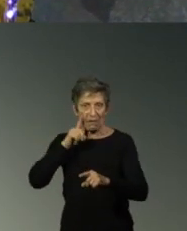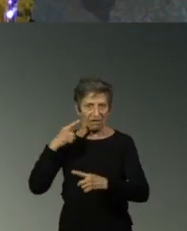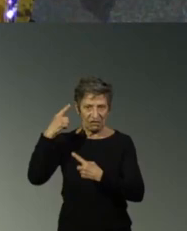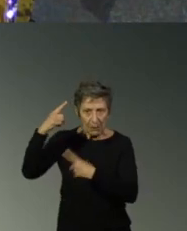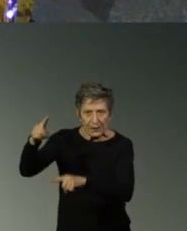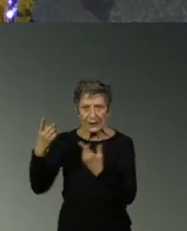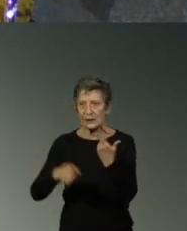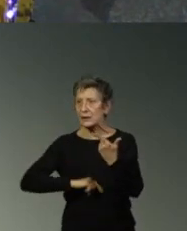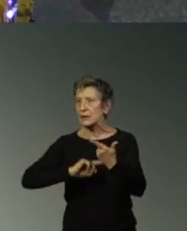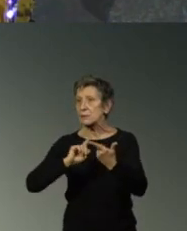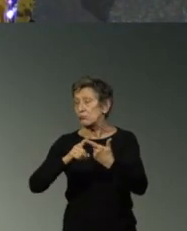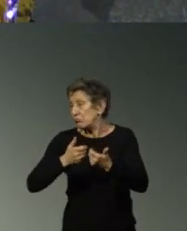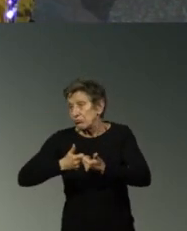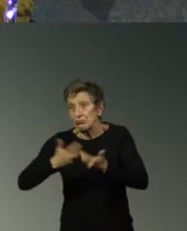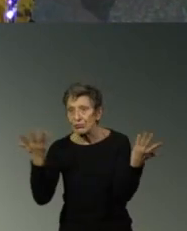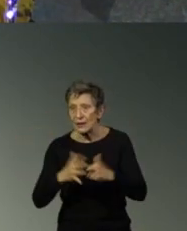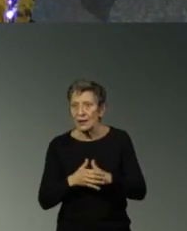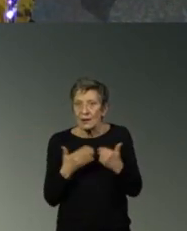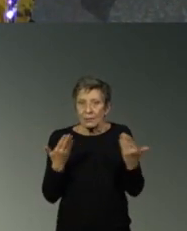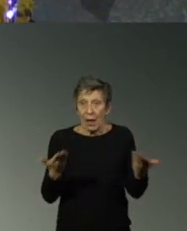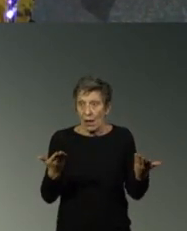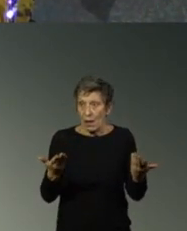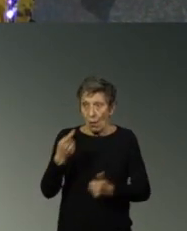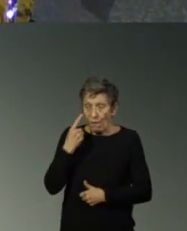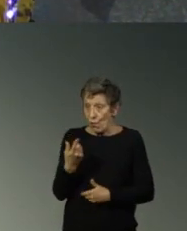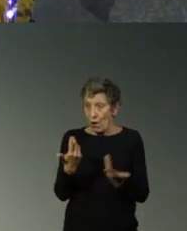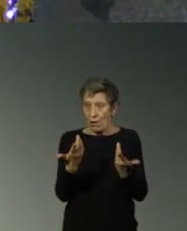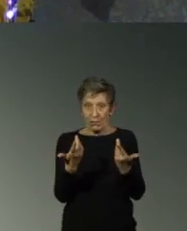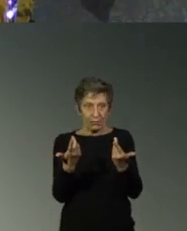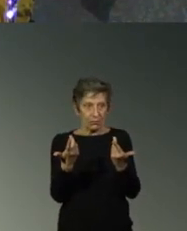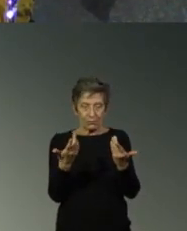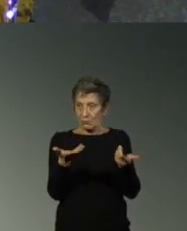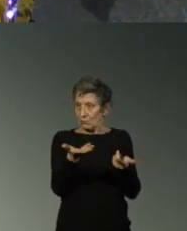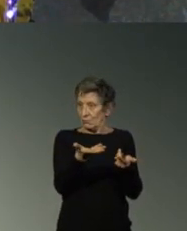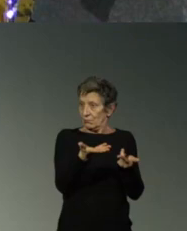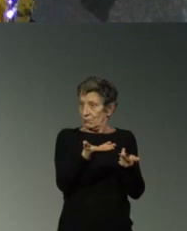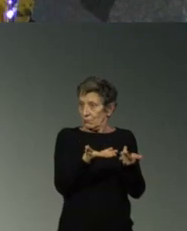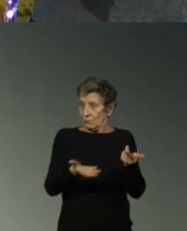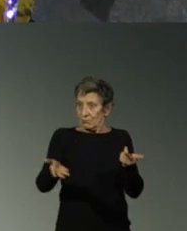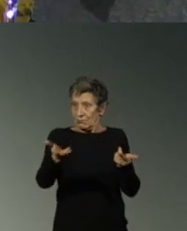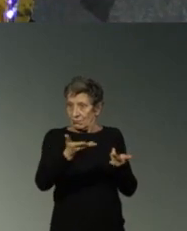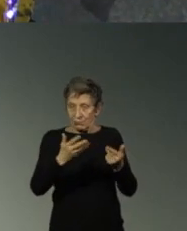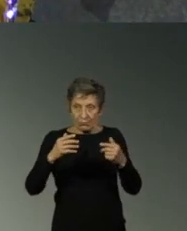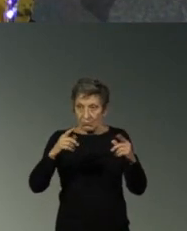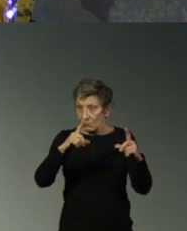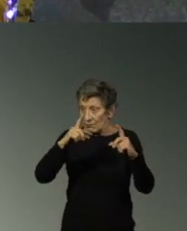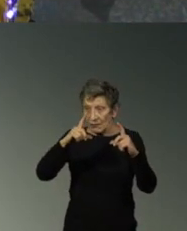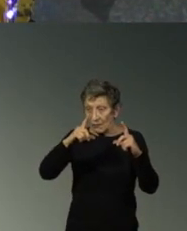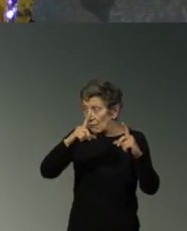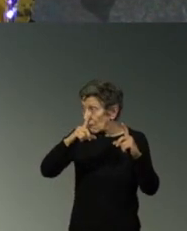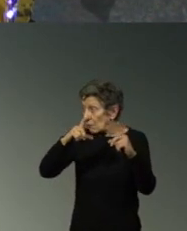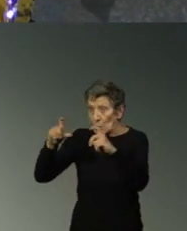féminisme, pour plein de choses. Et on les voit, donc en manif, et puis après, on voit des photos de plaves